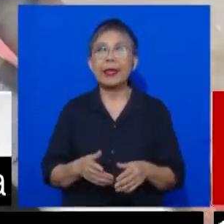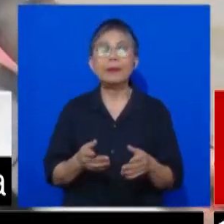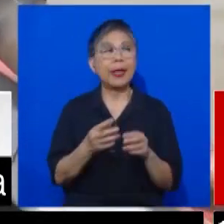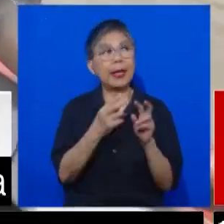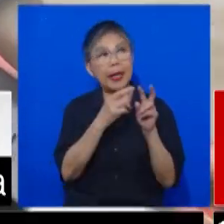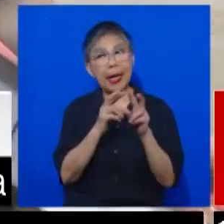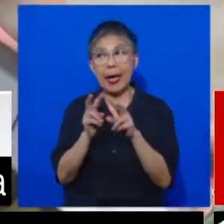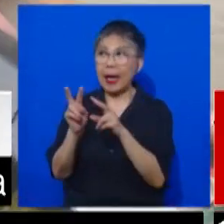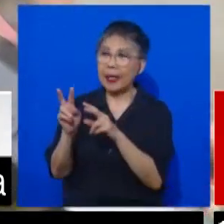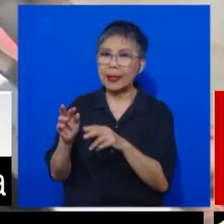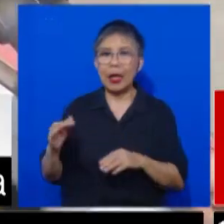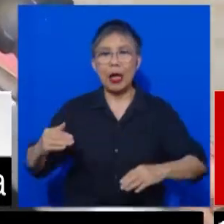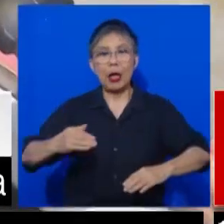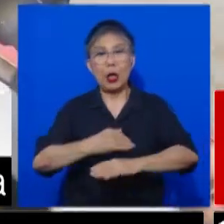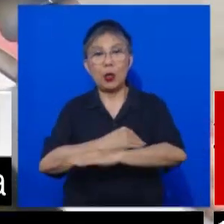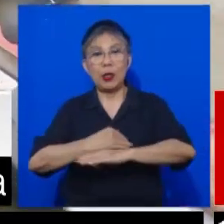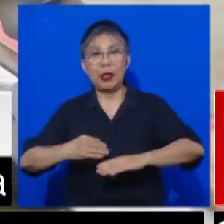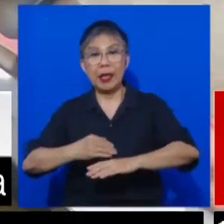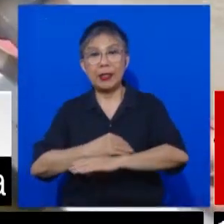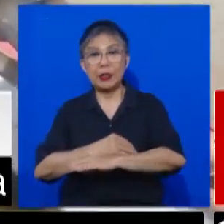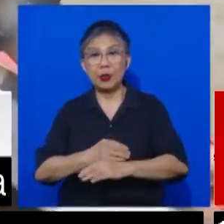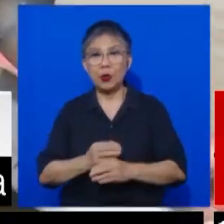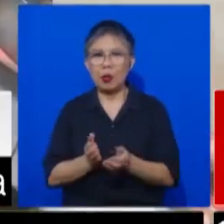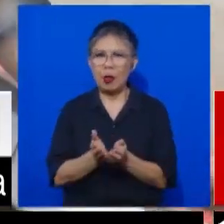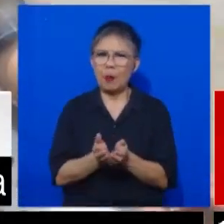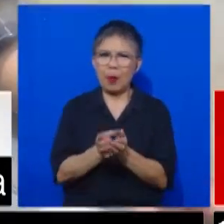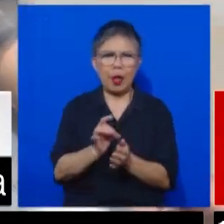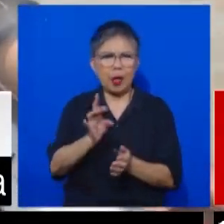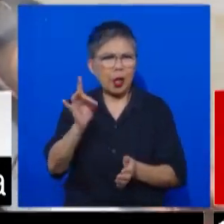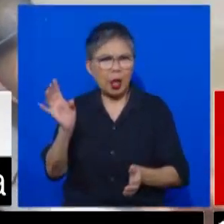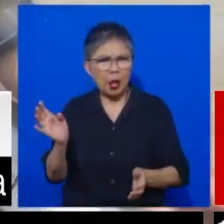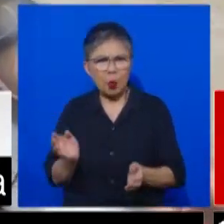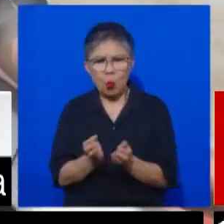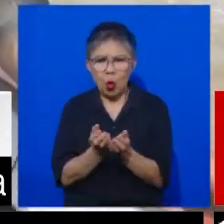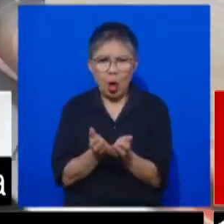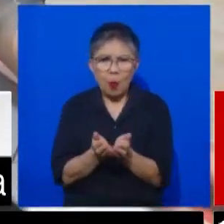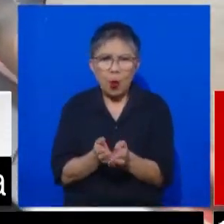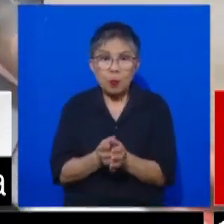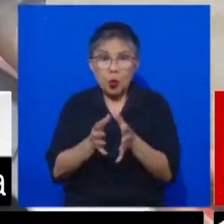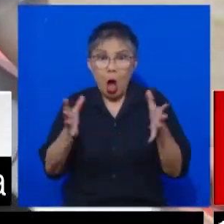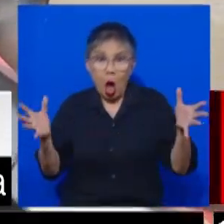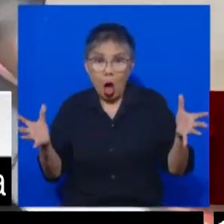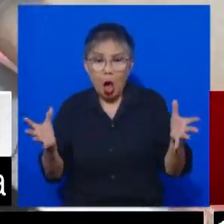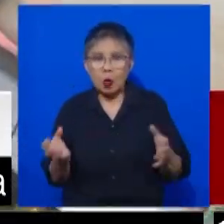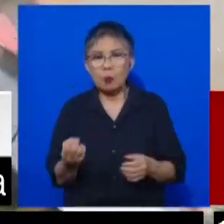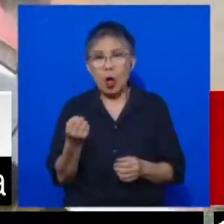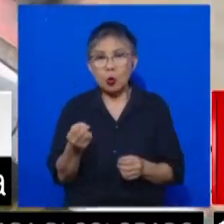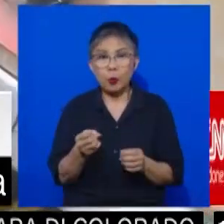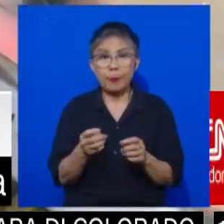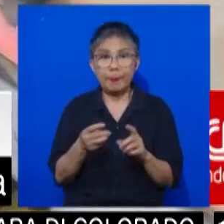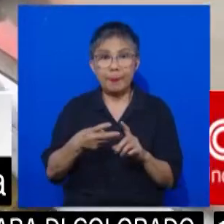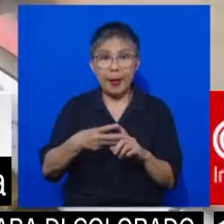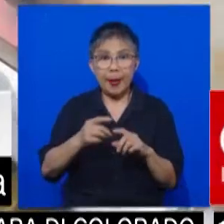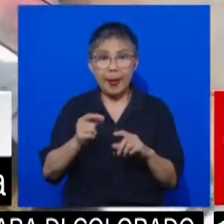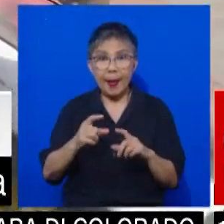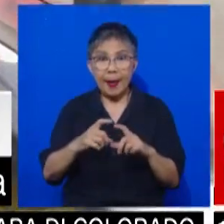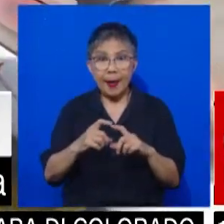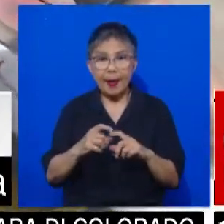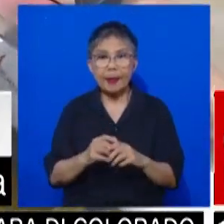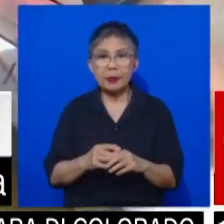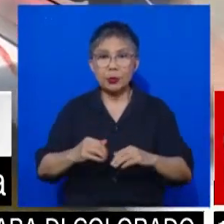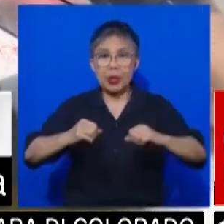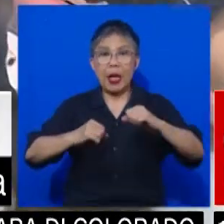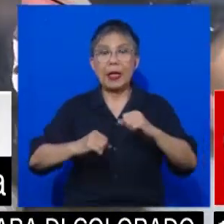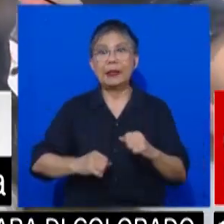dengan lalu lintas yang ada di Sungai Musi ini, termasuk kapal besar, pengangkut batu bara, dan tentunya